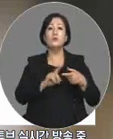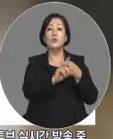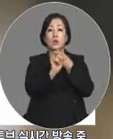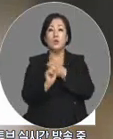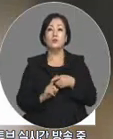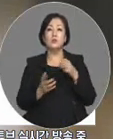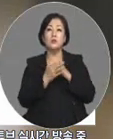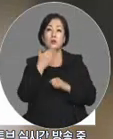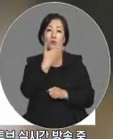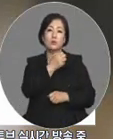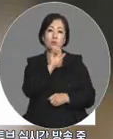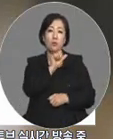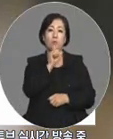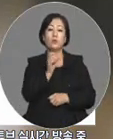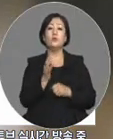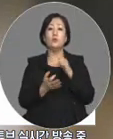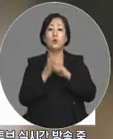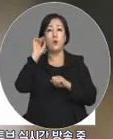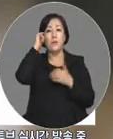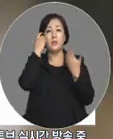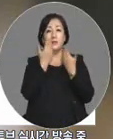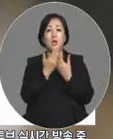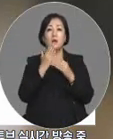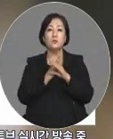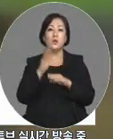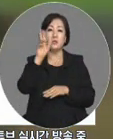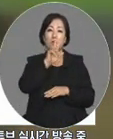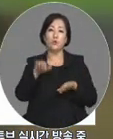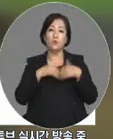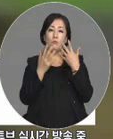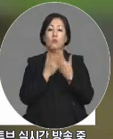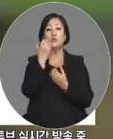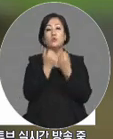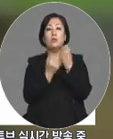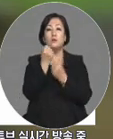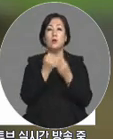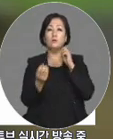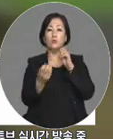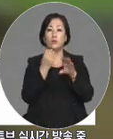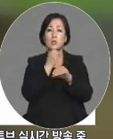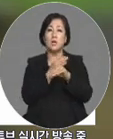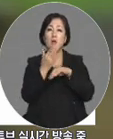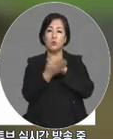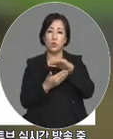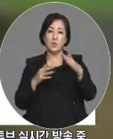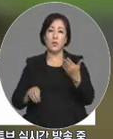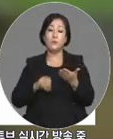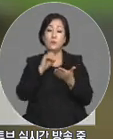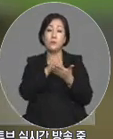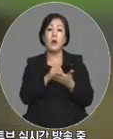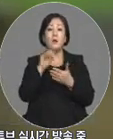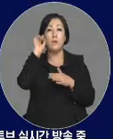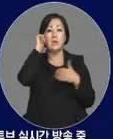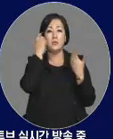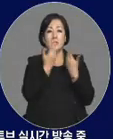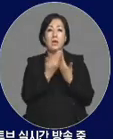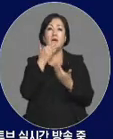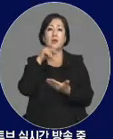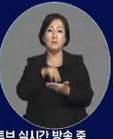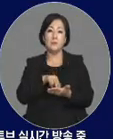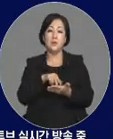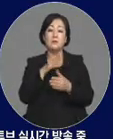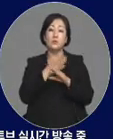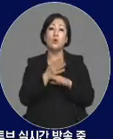유초중고교원 95%가 반대한다는 전국적인 설문조사 결과를 공개하며 조기 입학 반대 입장을 함께 했습니다.